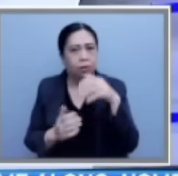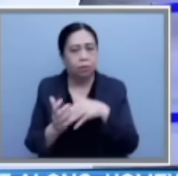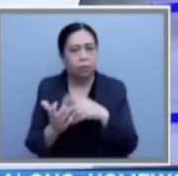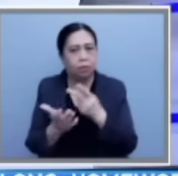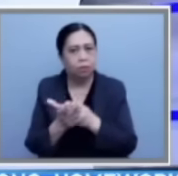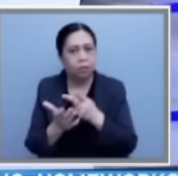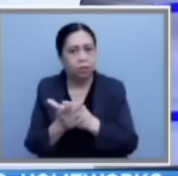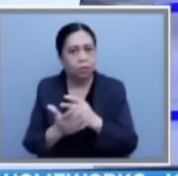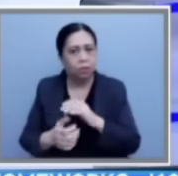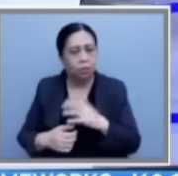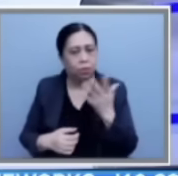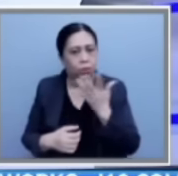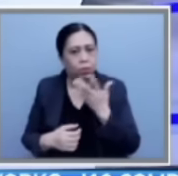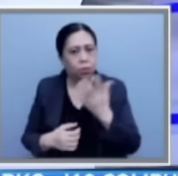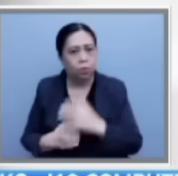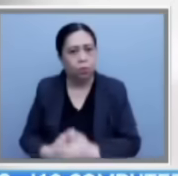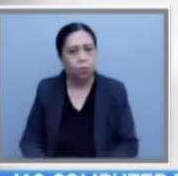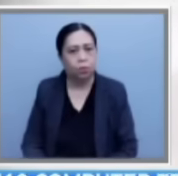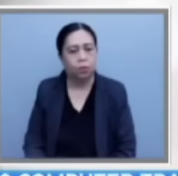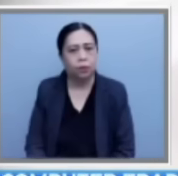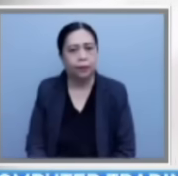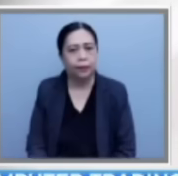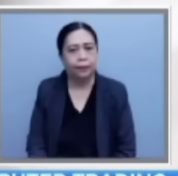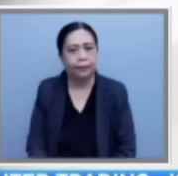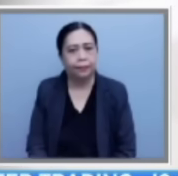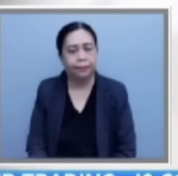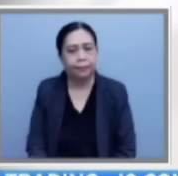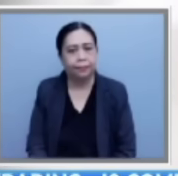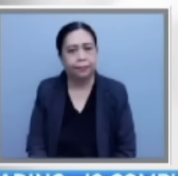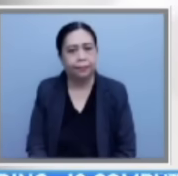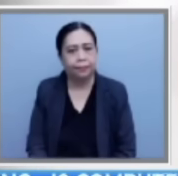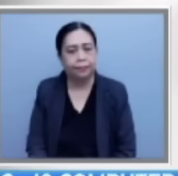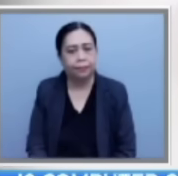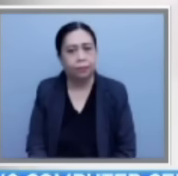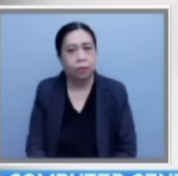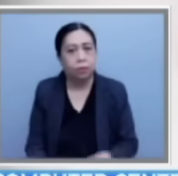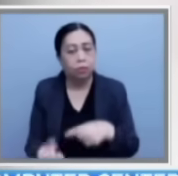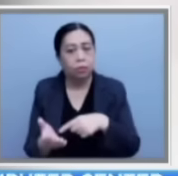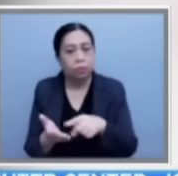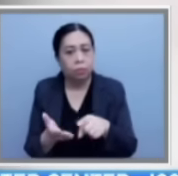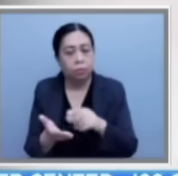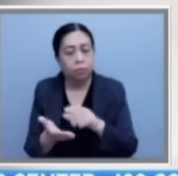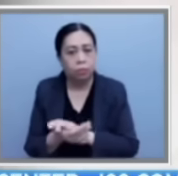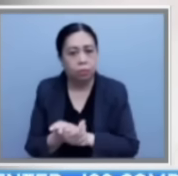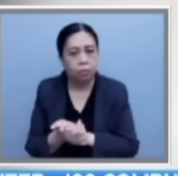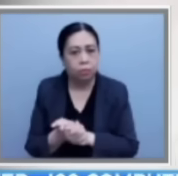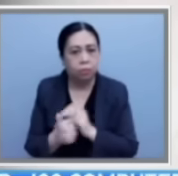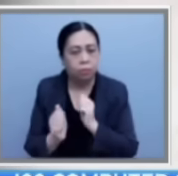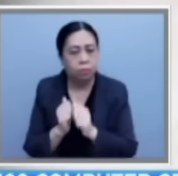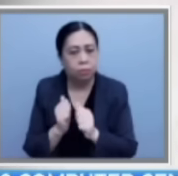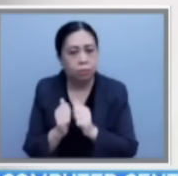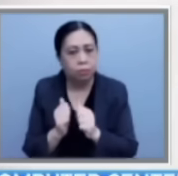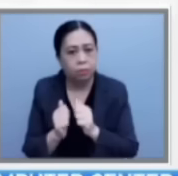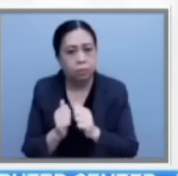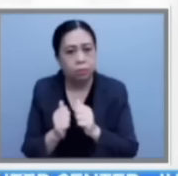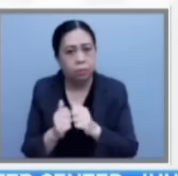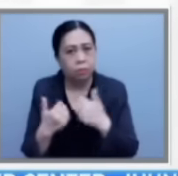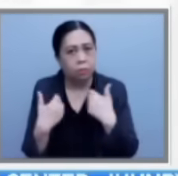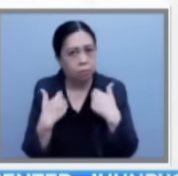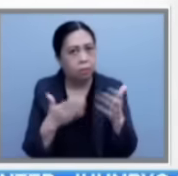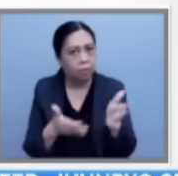Masyadong mahal bakit tinubuan nian oo hindi lang yun kung magbabayad ka ng ganito ibig sabihin meron kang ah Meron ka ring balak na